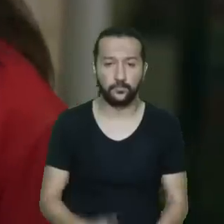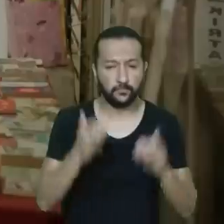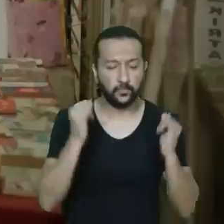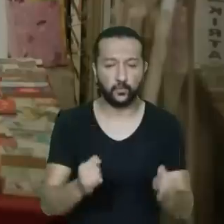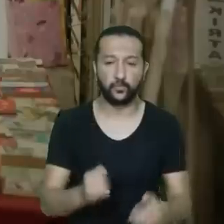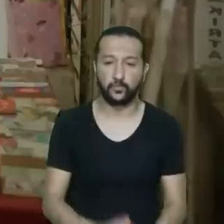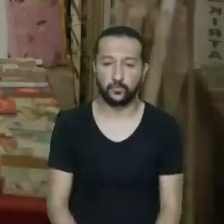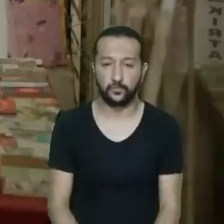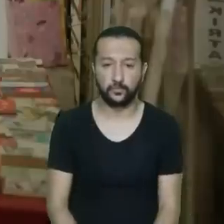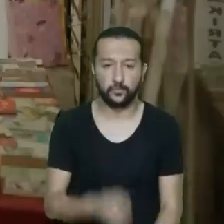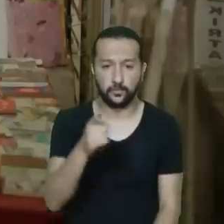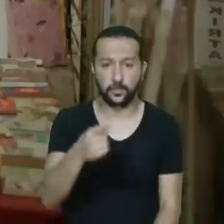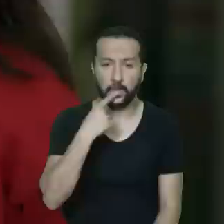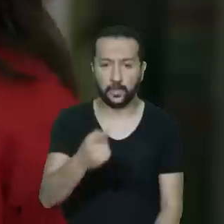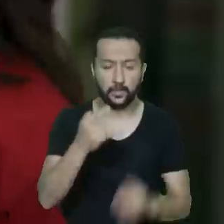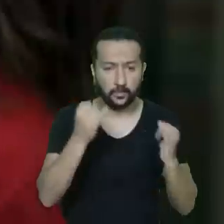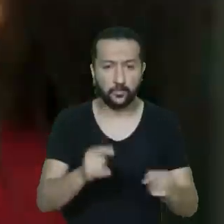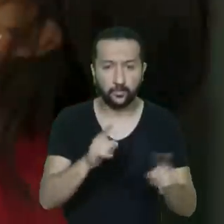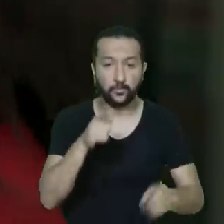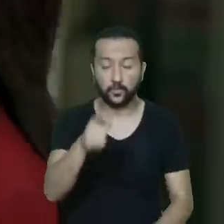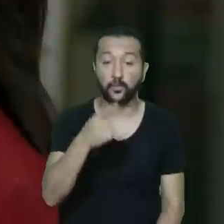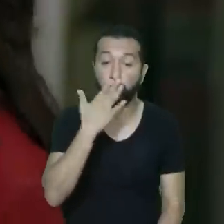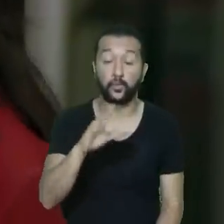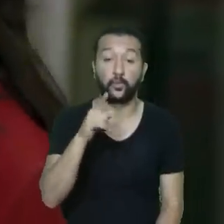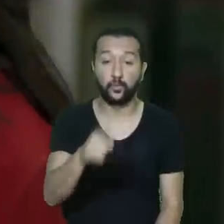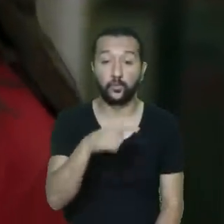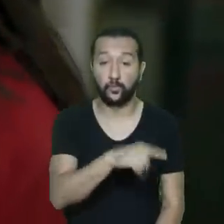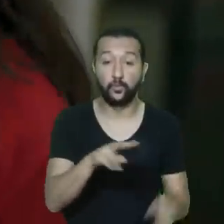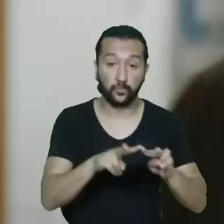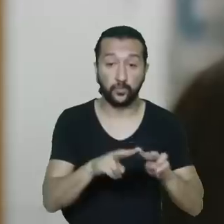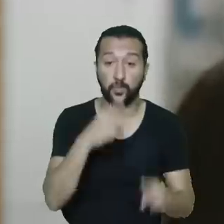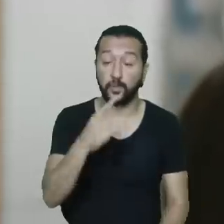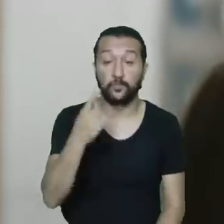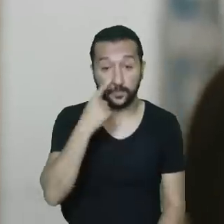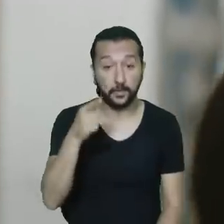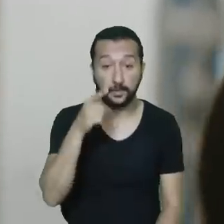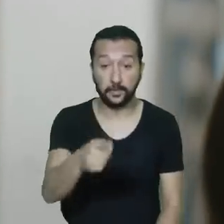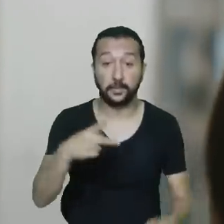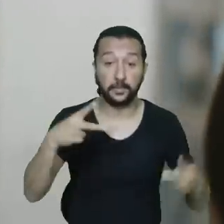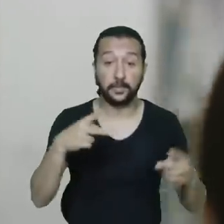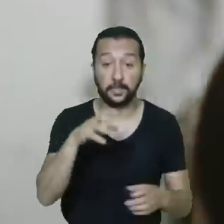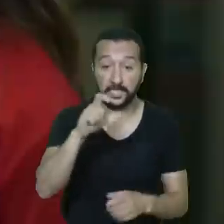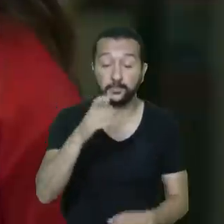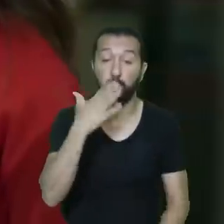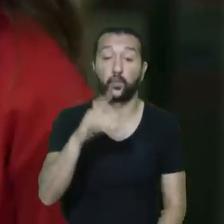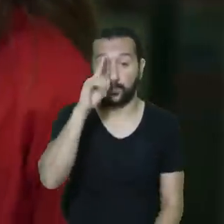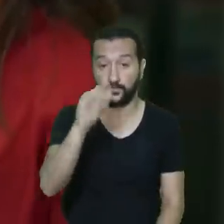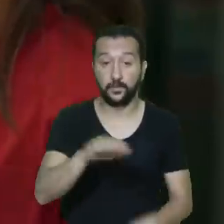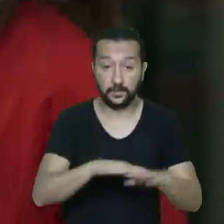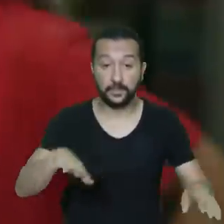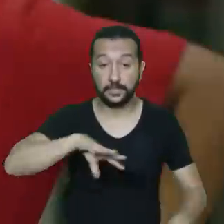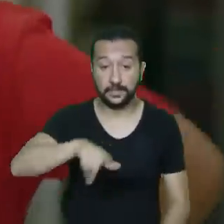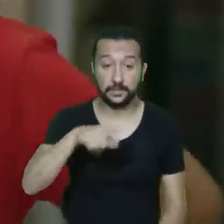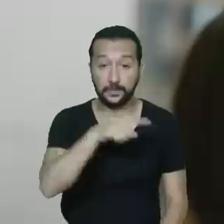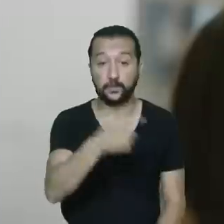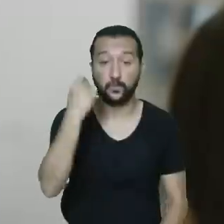Scheiße. Es nicht scheiße. Scheiße yok. Kaskete vurdu. Muzo, bak Kespi da yok, tamam mı?